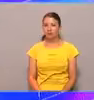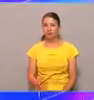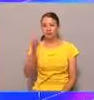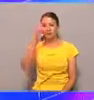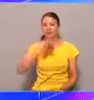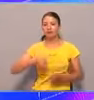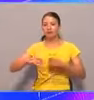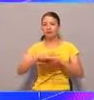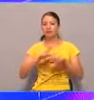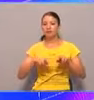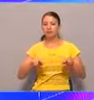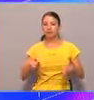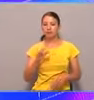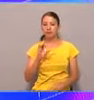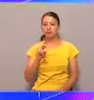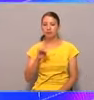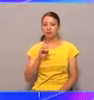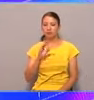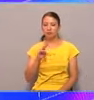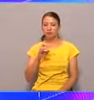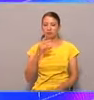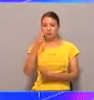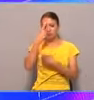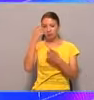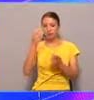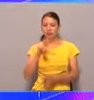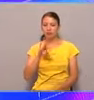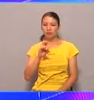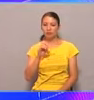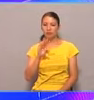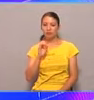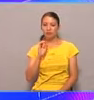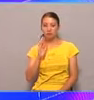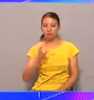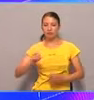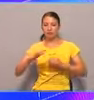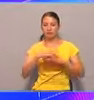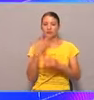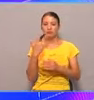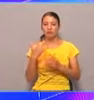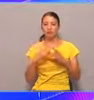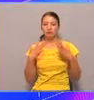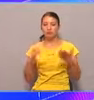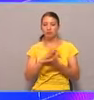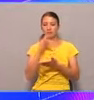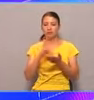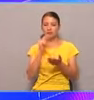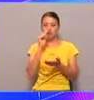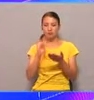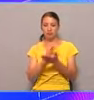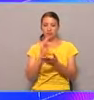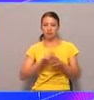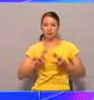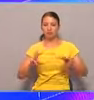Қазақстан Республикасының президенті Қасым Жомарт Тоқаевтың жарлығымен Ерлан Айтаханов еліміздегі үшінші мегаполис Шымкент қаласының әкімі